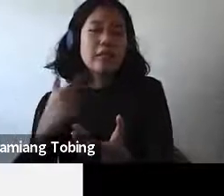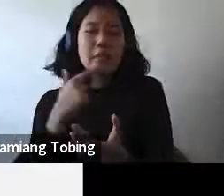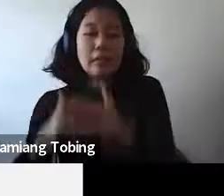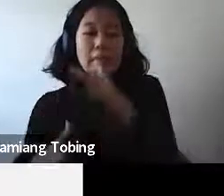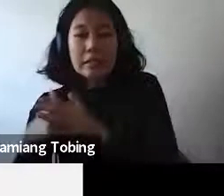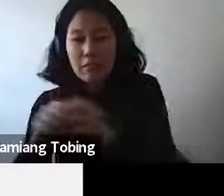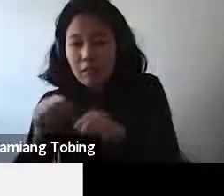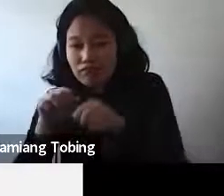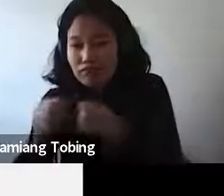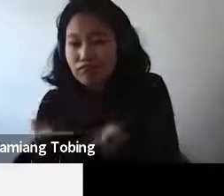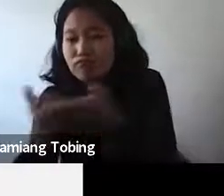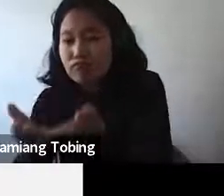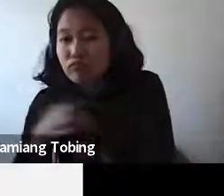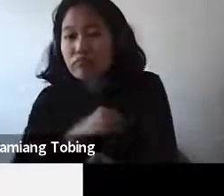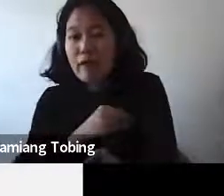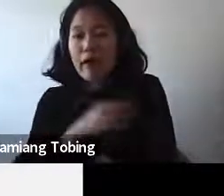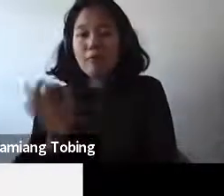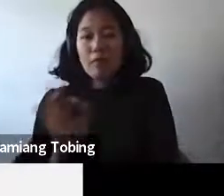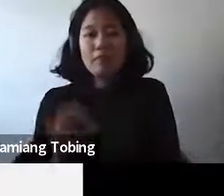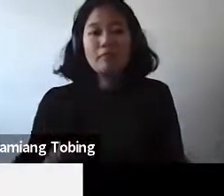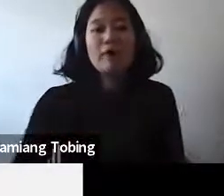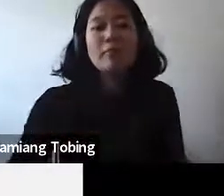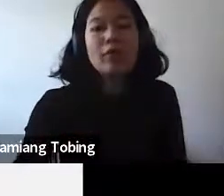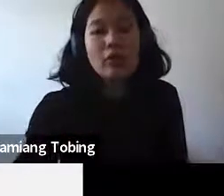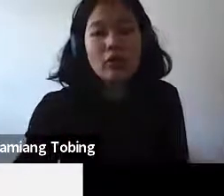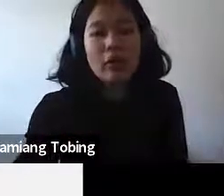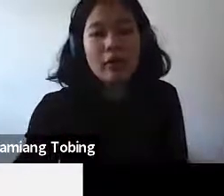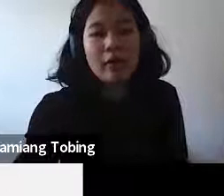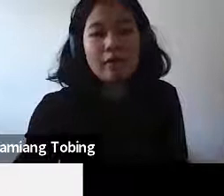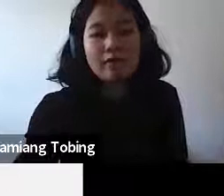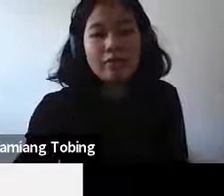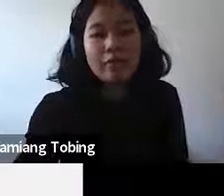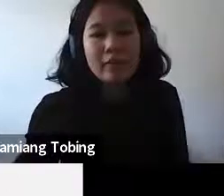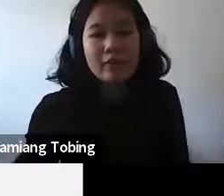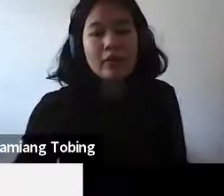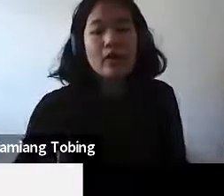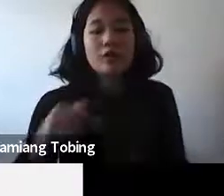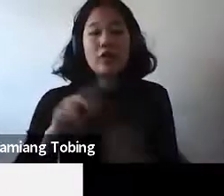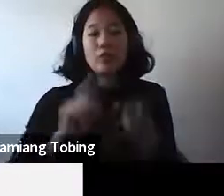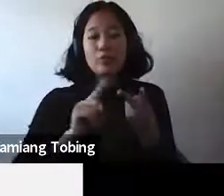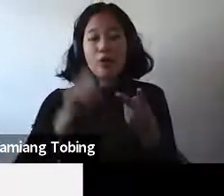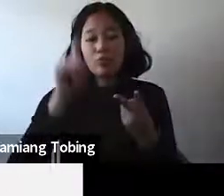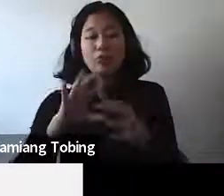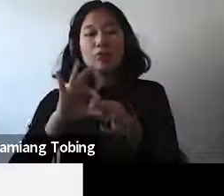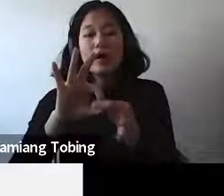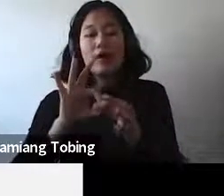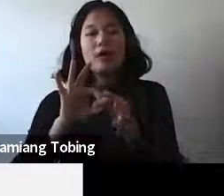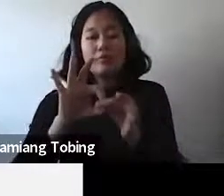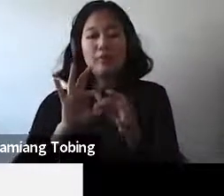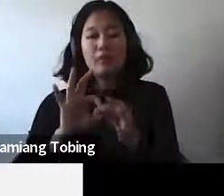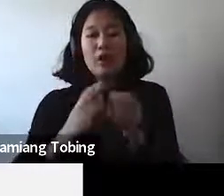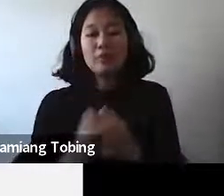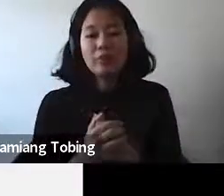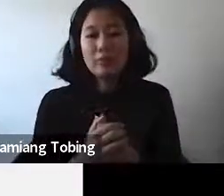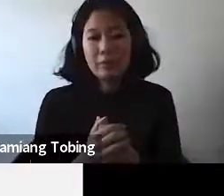mendapatkan manfaat perlindungan sosial. Nah, kemudian yang kedua, perlu ada kerjasama dan koordinasi, baik itu antara